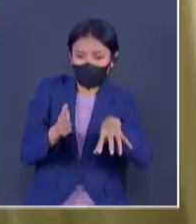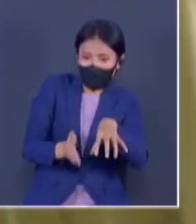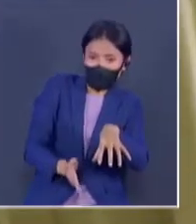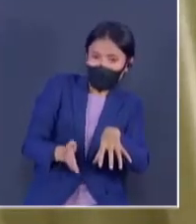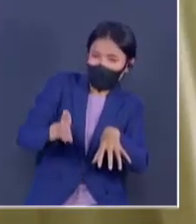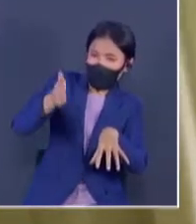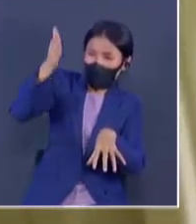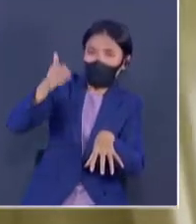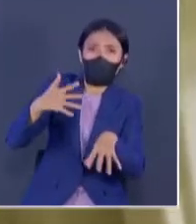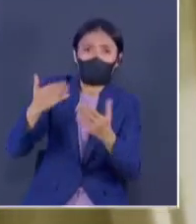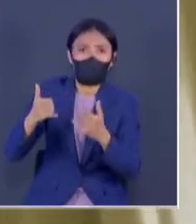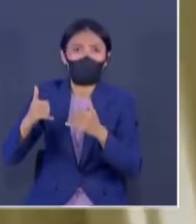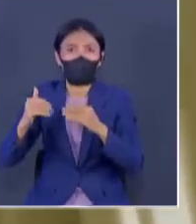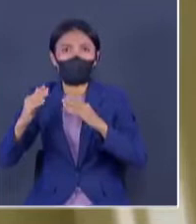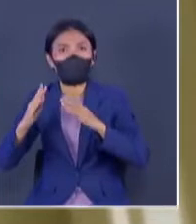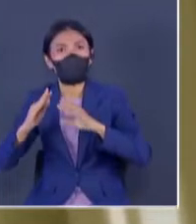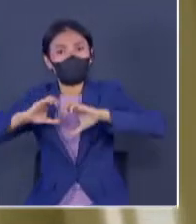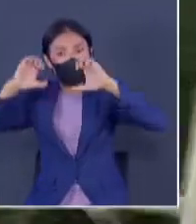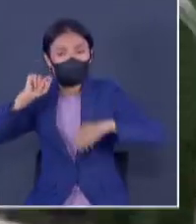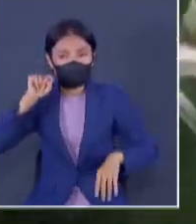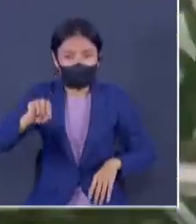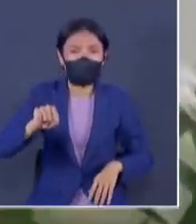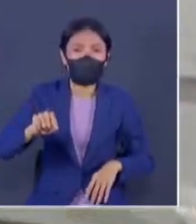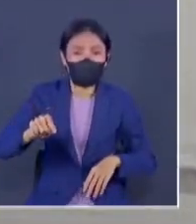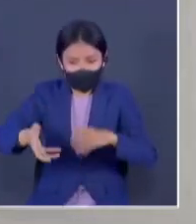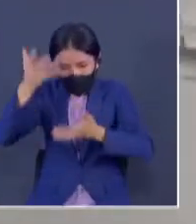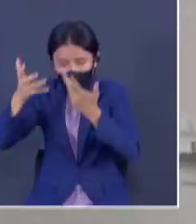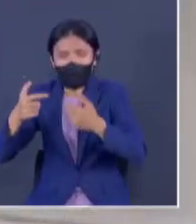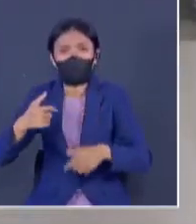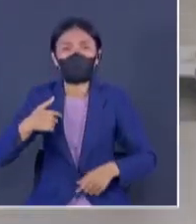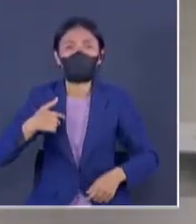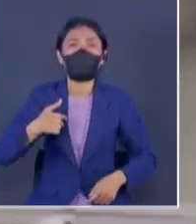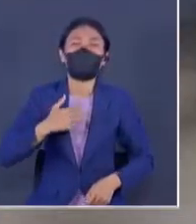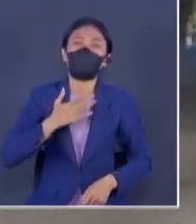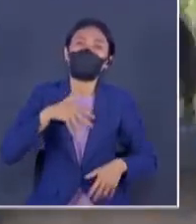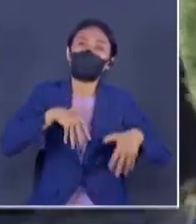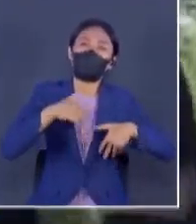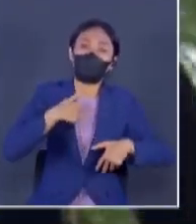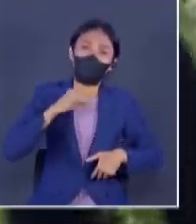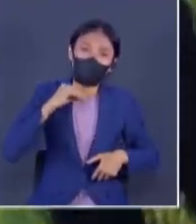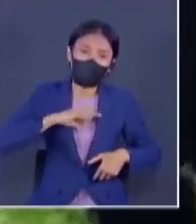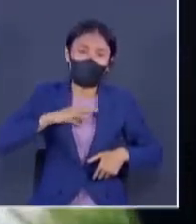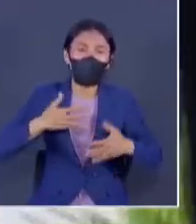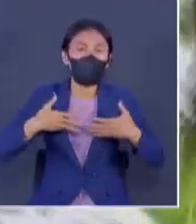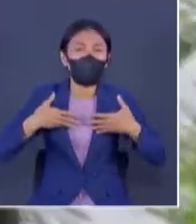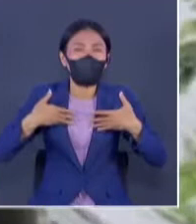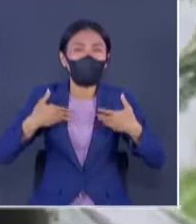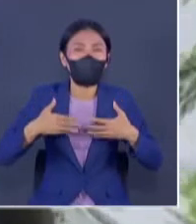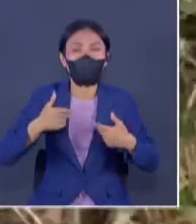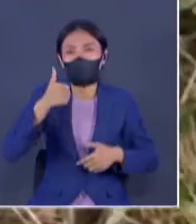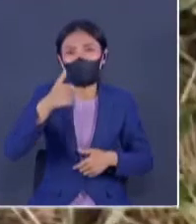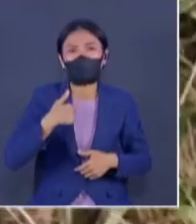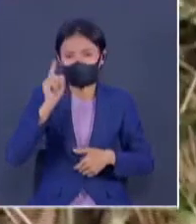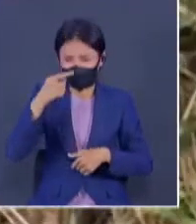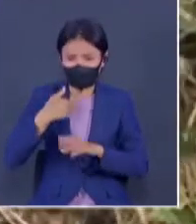จมากแล้วก็ขอบคุณทุกฝ่ายที่เข้าใจและให้การช่วยเหลือหลังจากที่ก่อนหน้านี้เขาก็ได้มีการร้องทุกข์ไปตลอดระยะเวลา